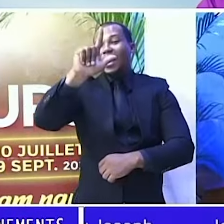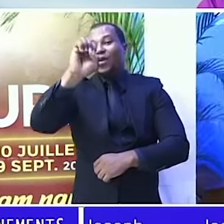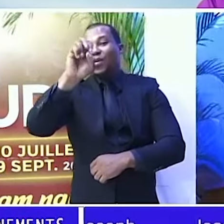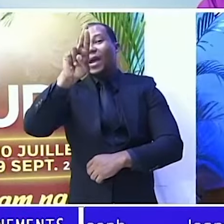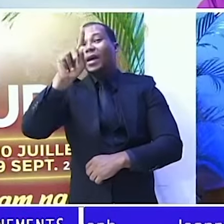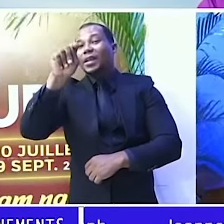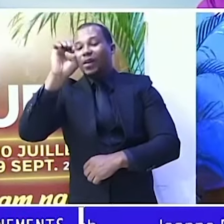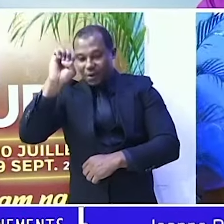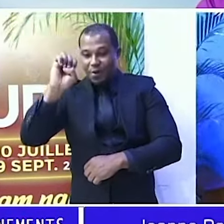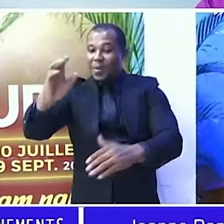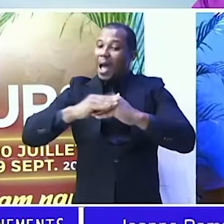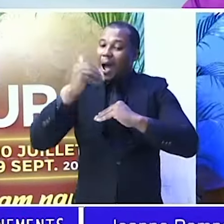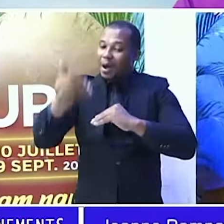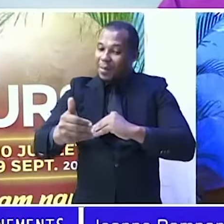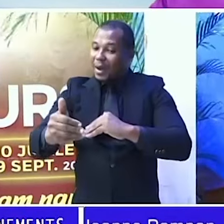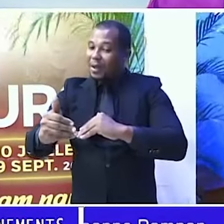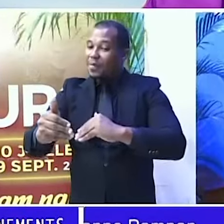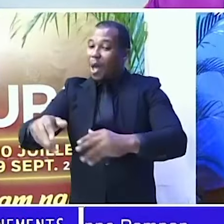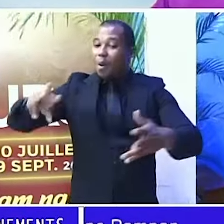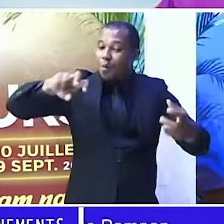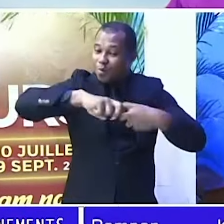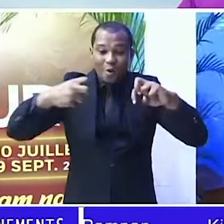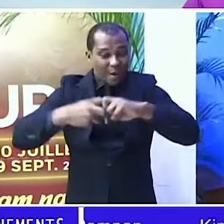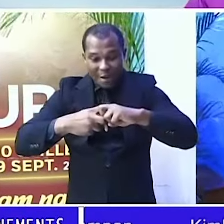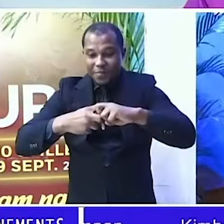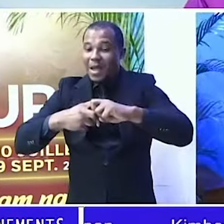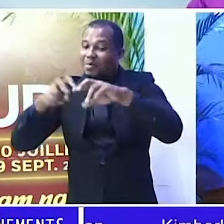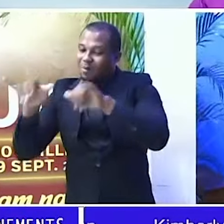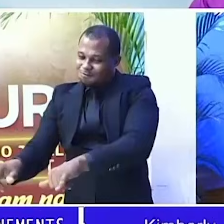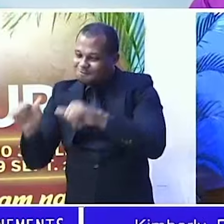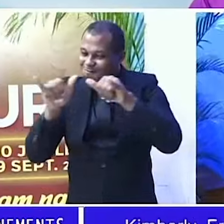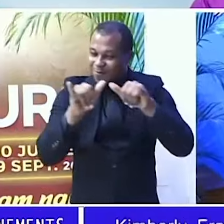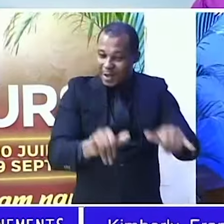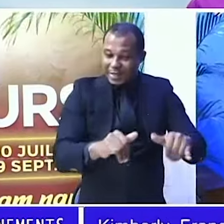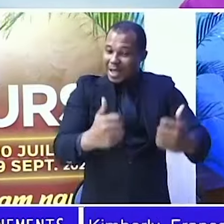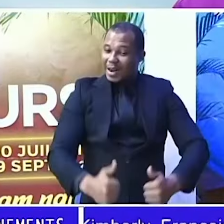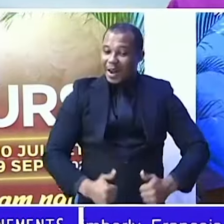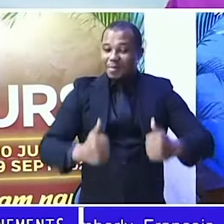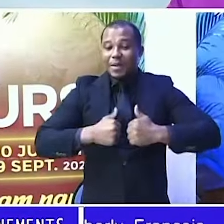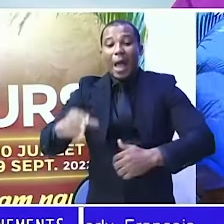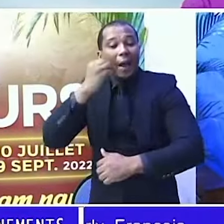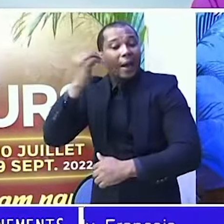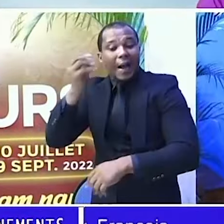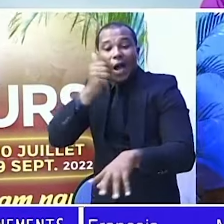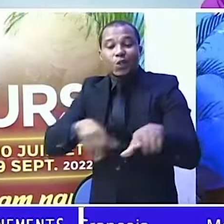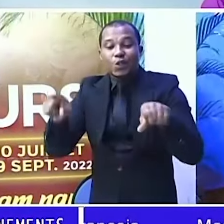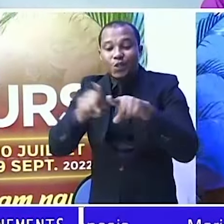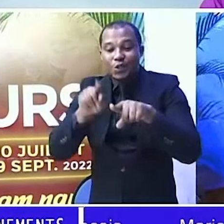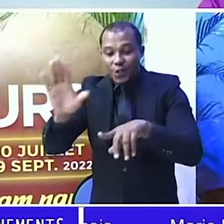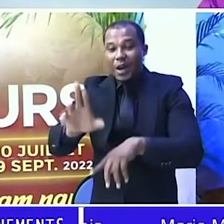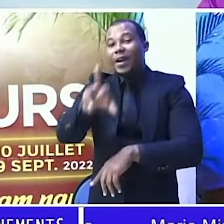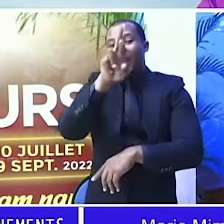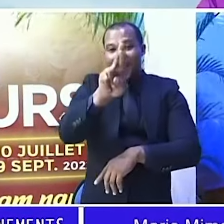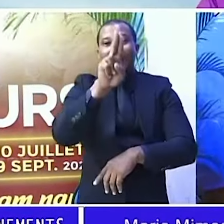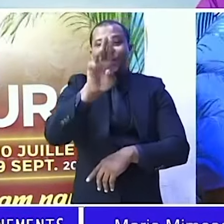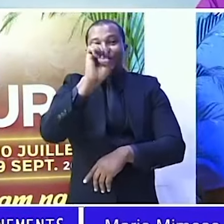a rété car un seul dans rue de la Réunion. Et si me bat trompe depuis avant hier ni Getchi, ni Maman